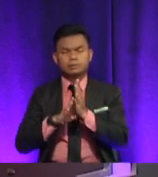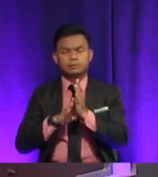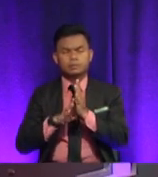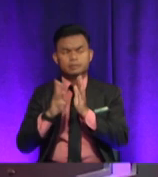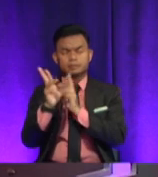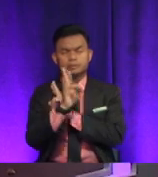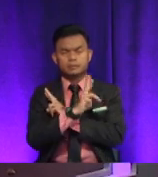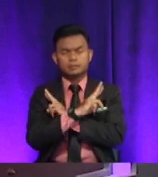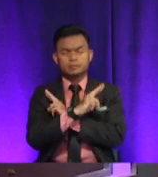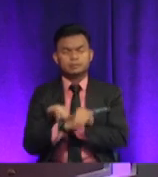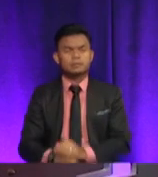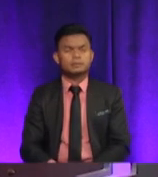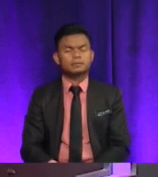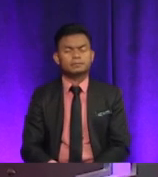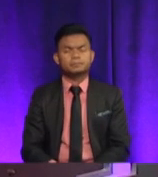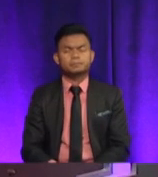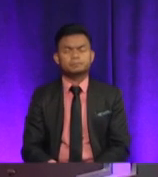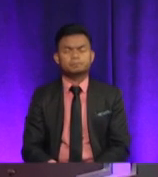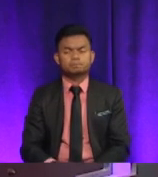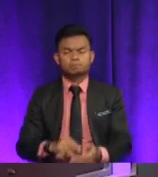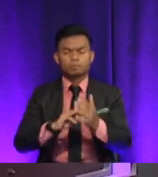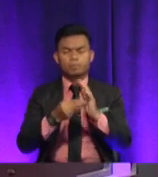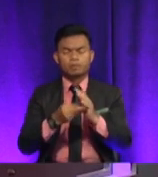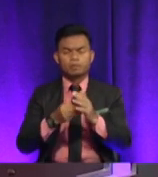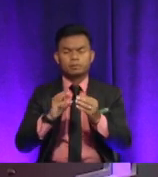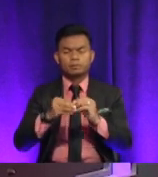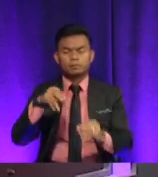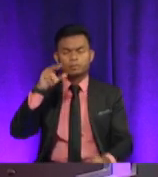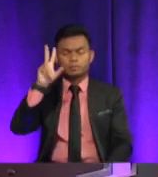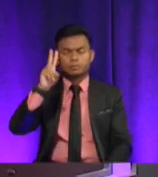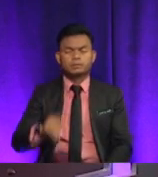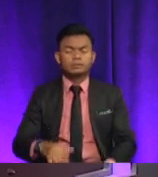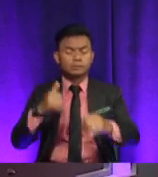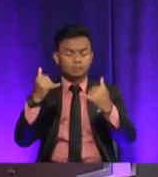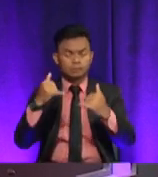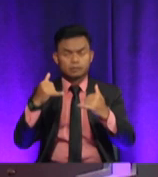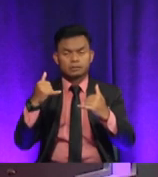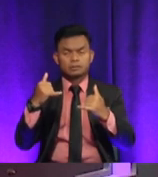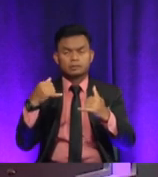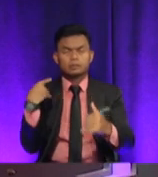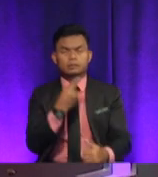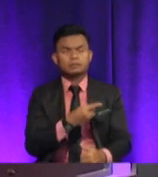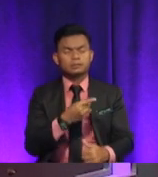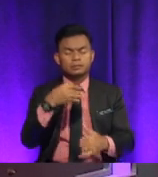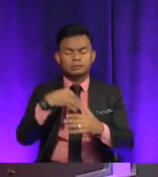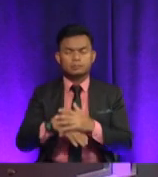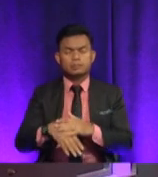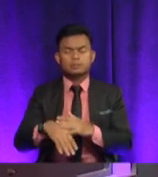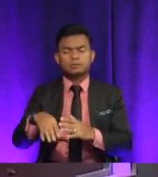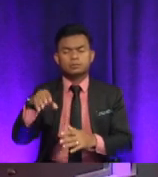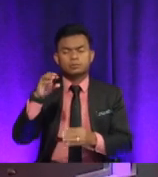rangkap yang kedua seterusnya kita lihat maksud rangkap yang ketiga oke yang ketiga di mana